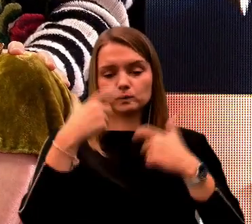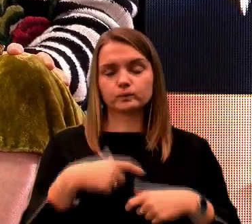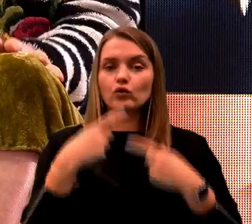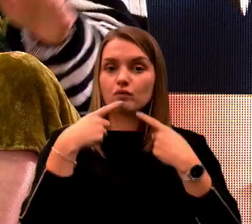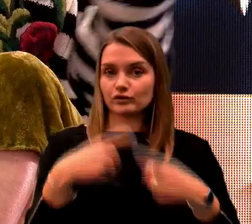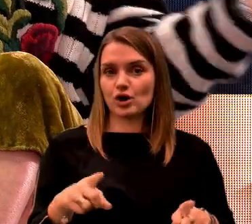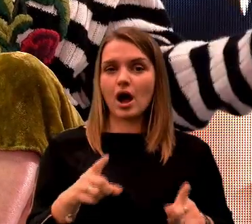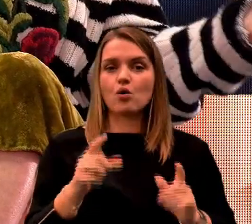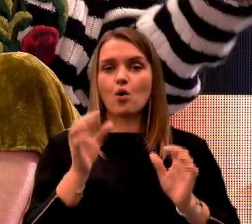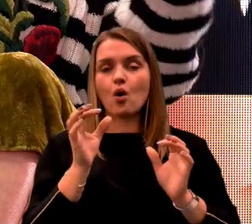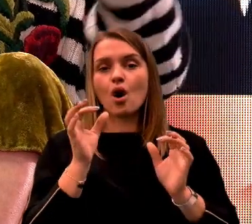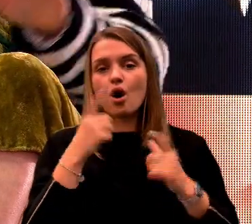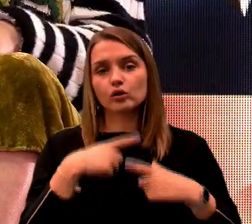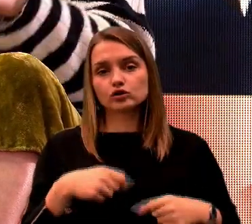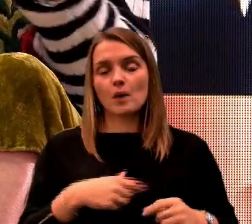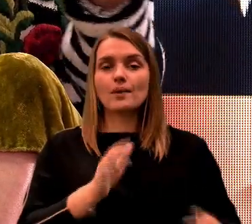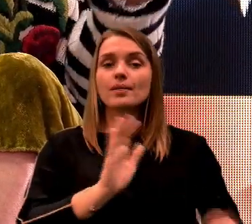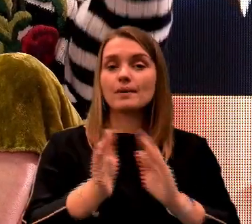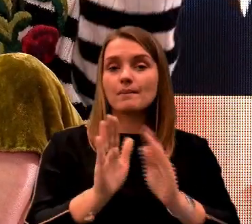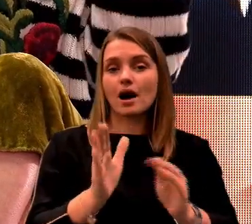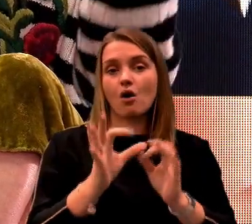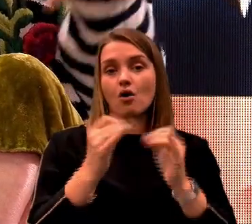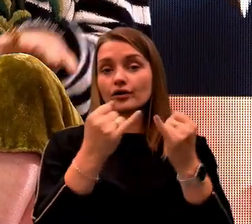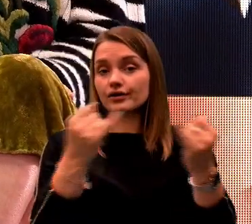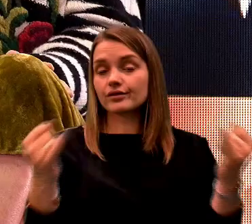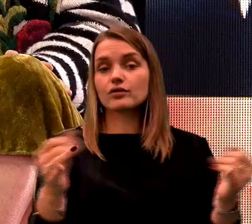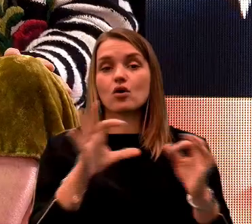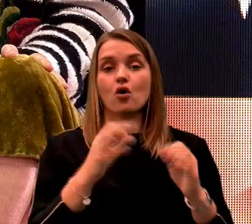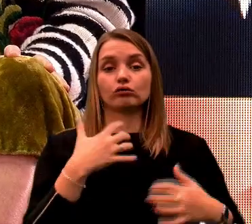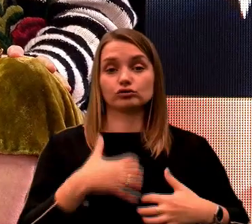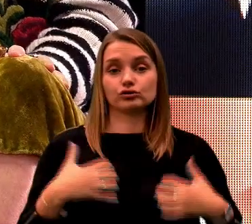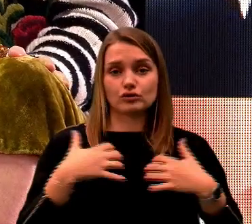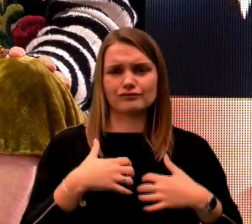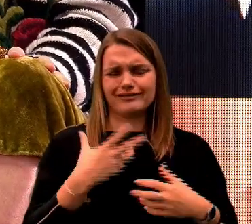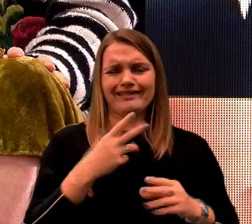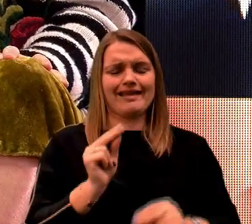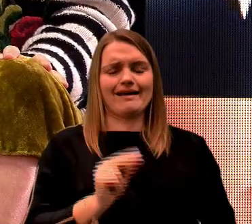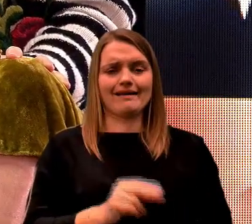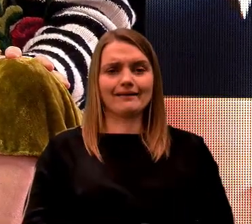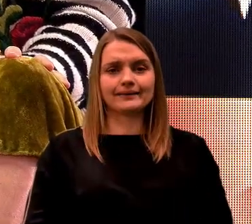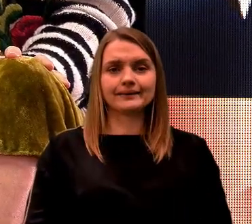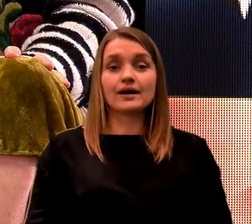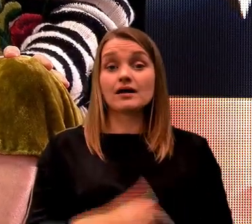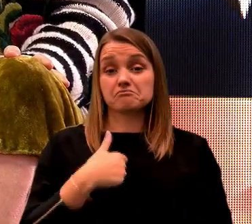odpowiedzialną osobę, dbającą o innych, prawda, środowisko i tak dalej. Guzik, prawda, jak nie byłam